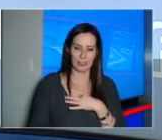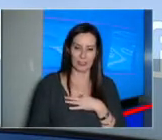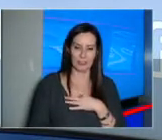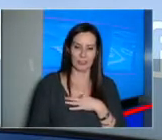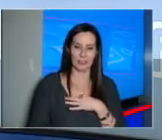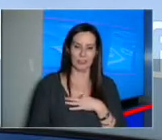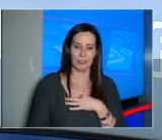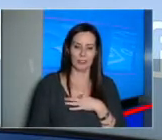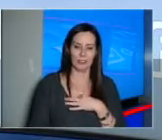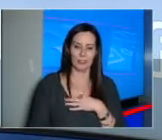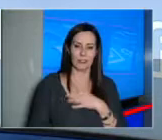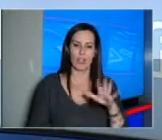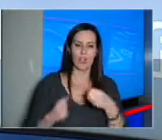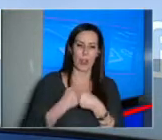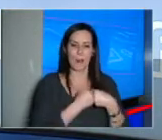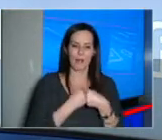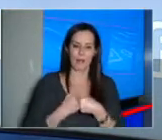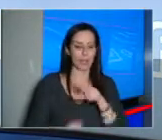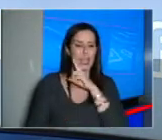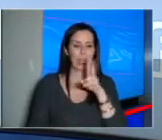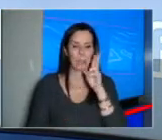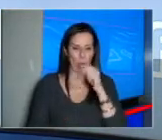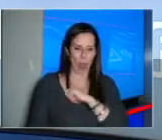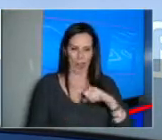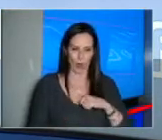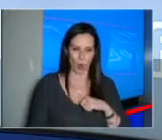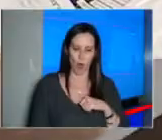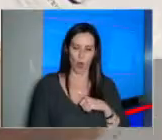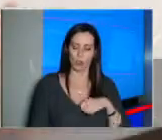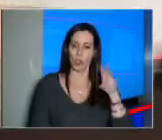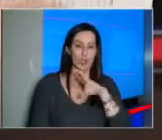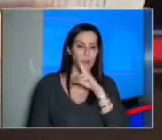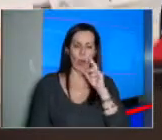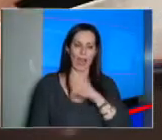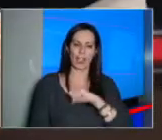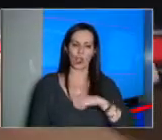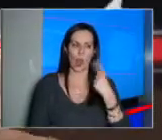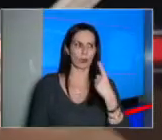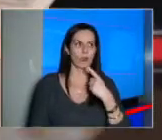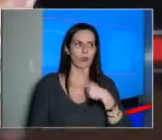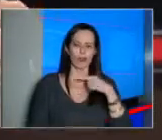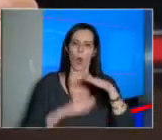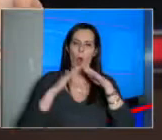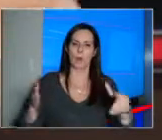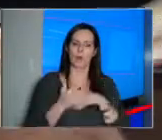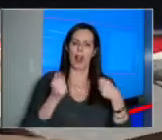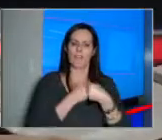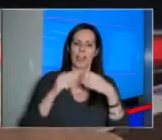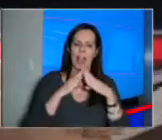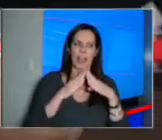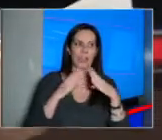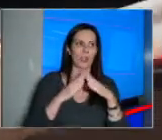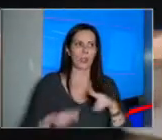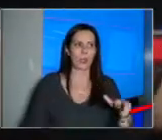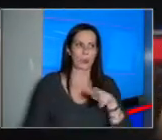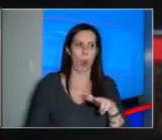לוקחת מאבקים עוד פעם של אמהות חד-הוריות, בסדר? יש אמהות חד-הוריות שהיום יוצאות לאוהלים בשביל להיאבק על דירה של דיור